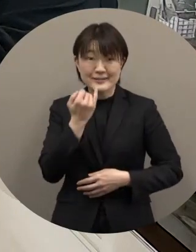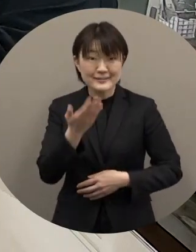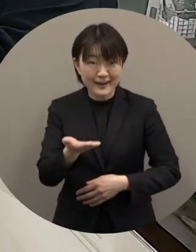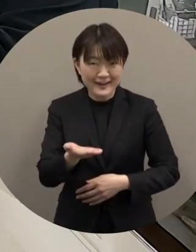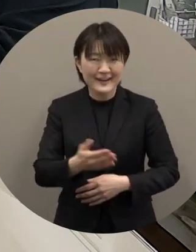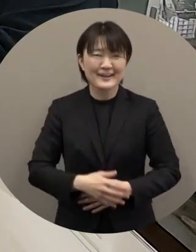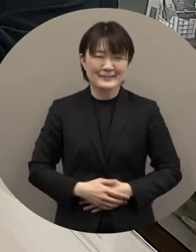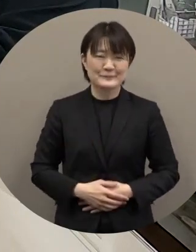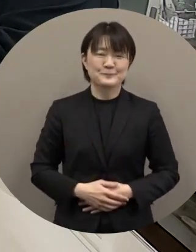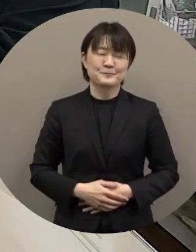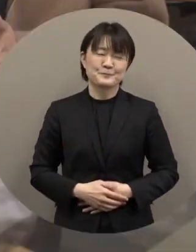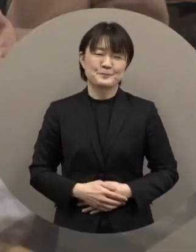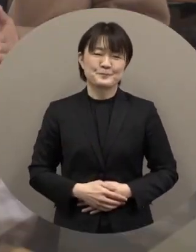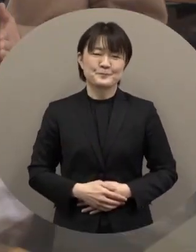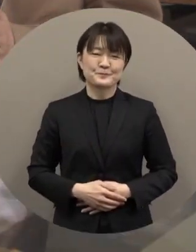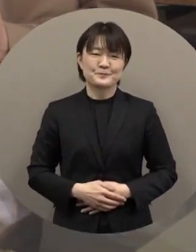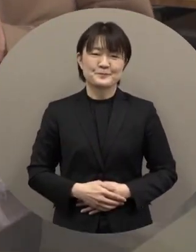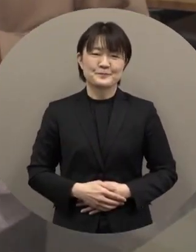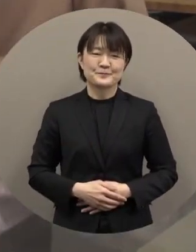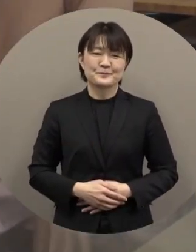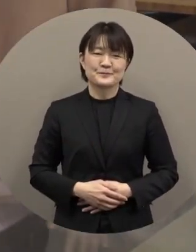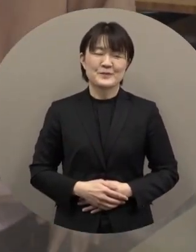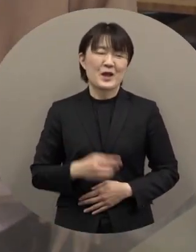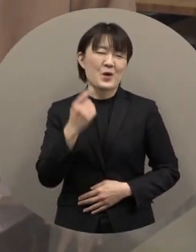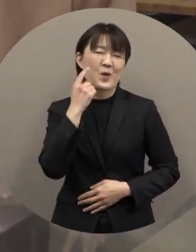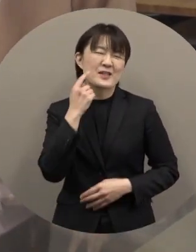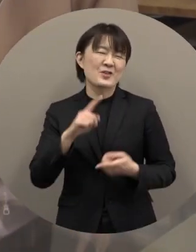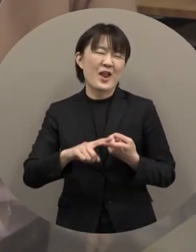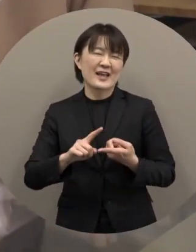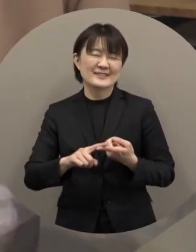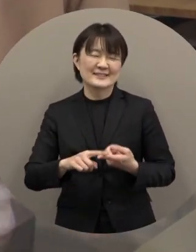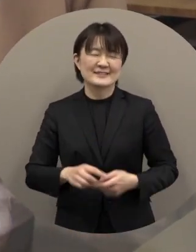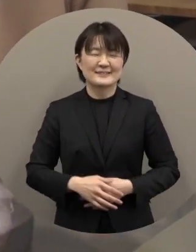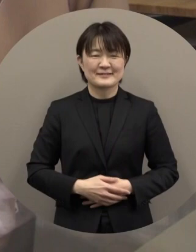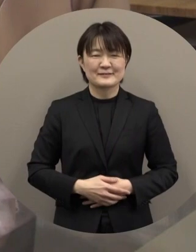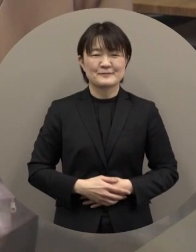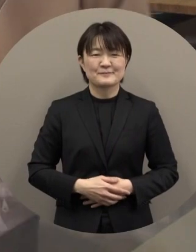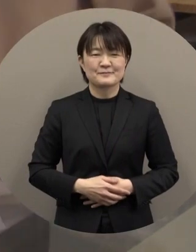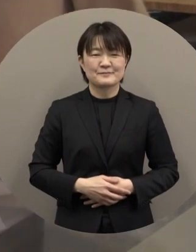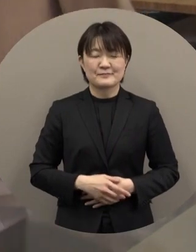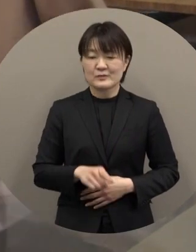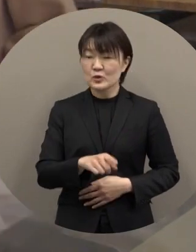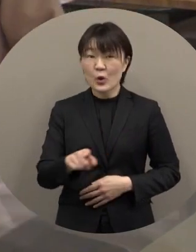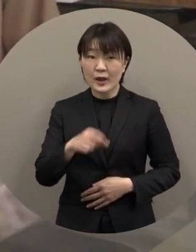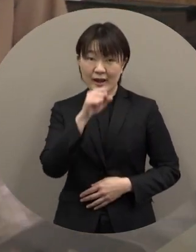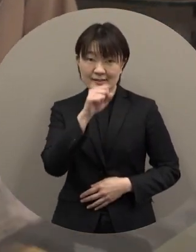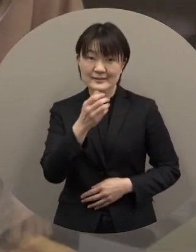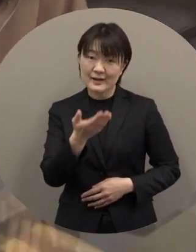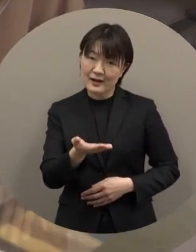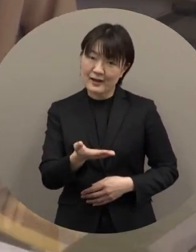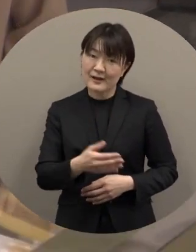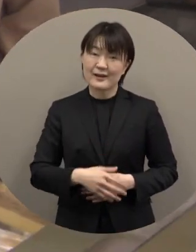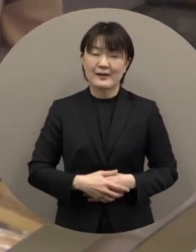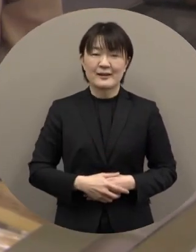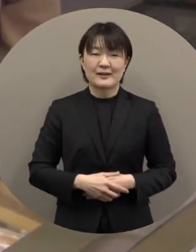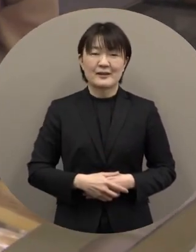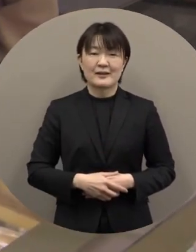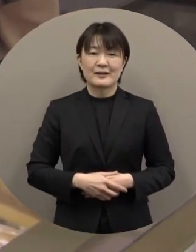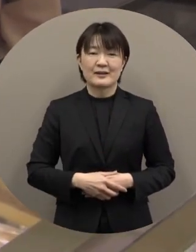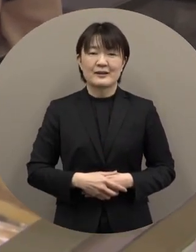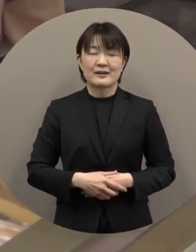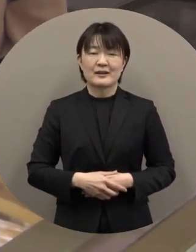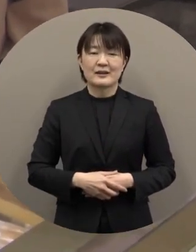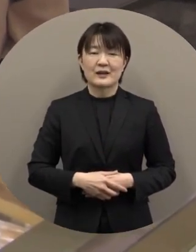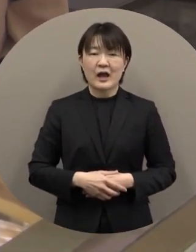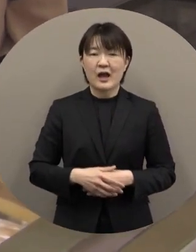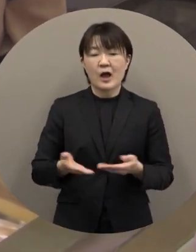いはい、どうぞ。 わざとらしい、ね、どれにします。 どうしますか、 うん、そしたらどうせならちょ